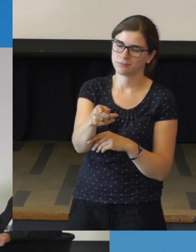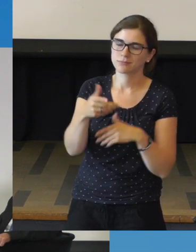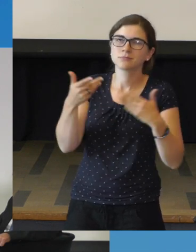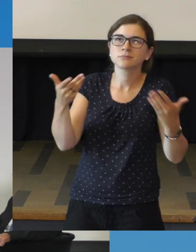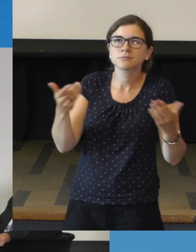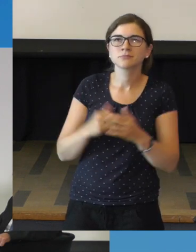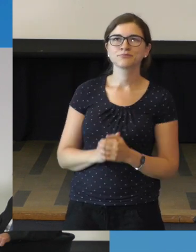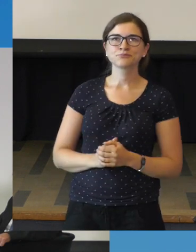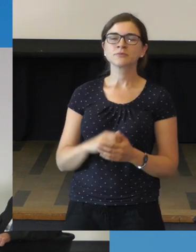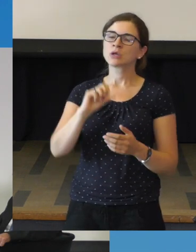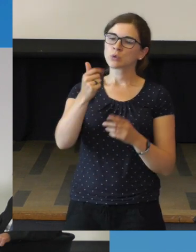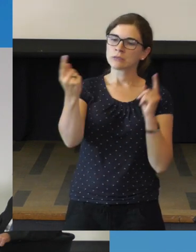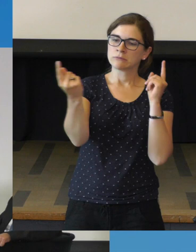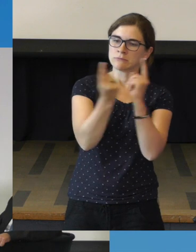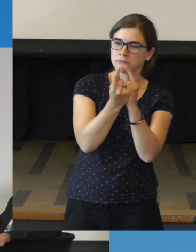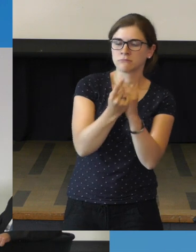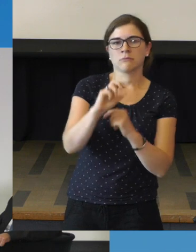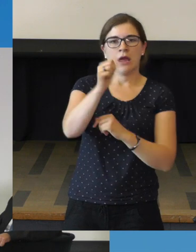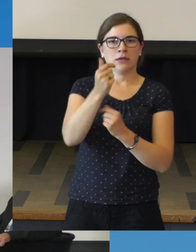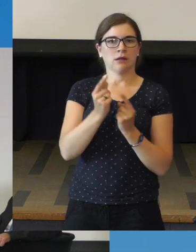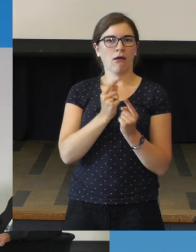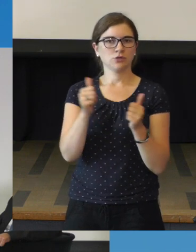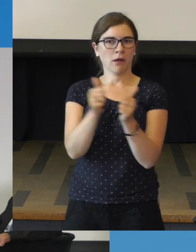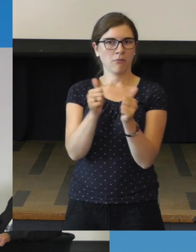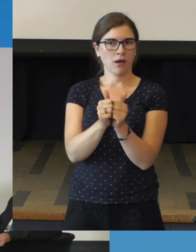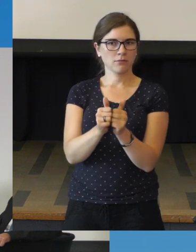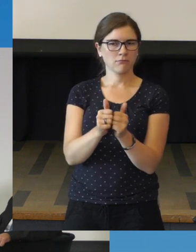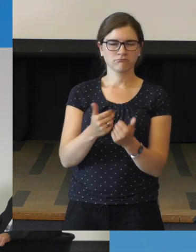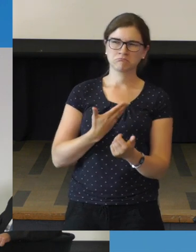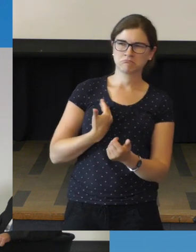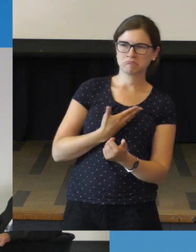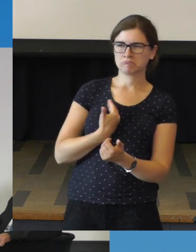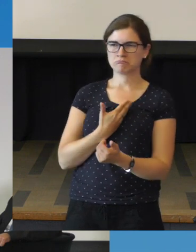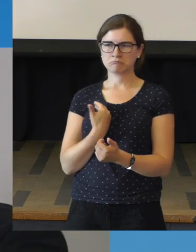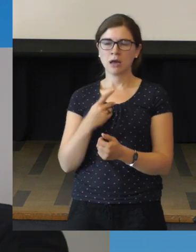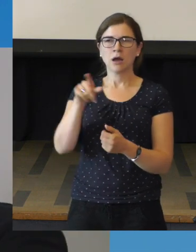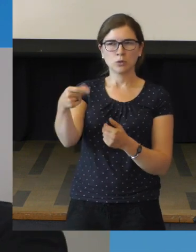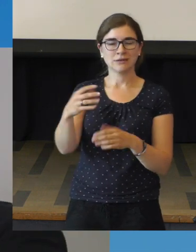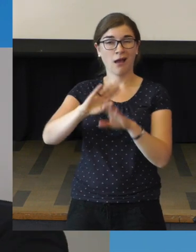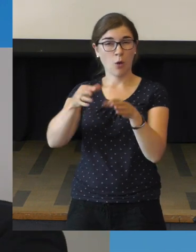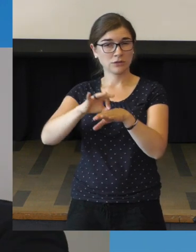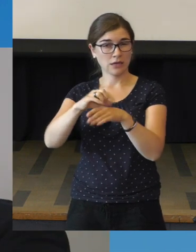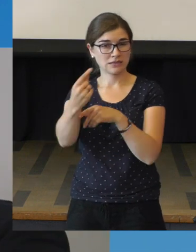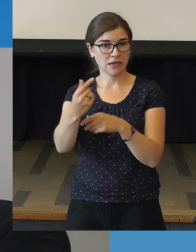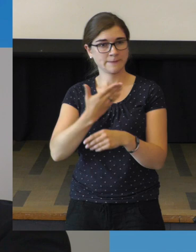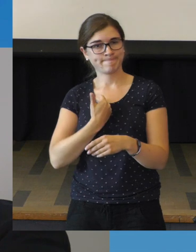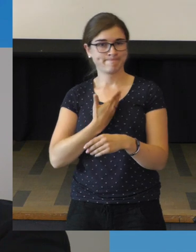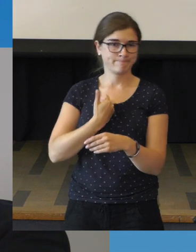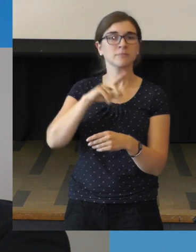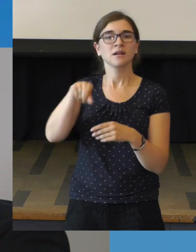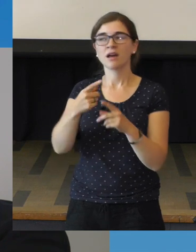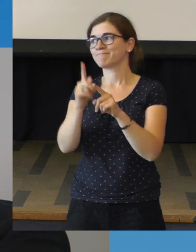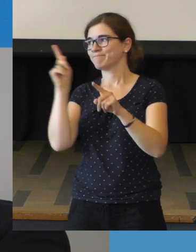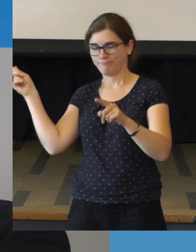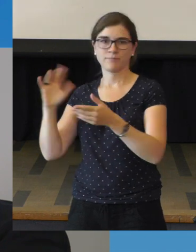Der vorherige Ansprechpartner, der erste Ansprechpartner, wenn es unklar ist, werden die Patienten dann zu uns überwiesen. Die Beschwerden, die sich